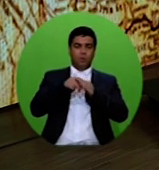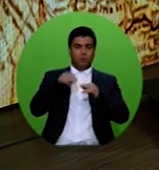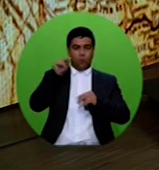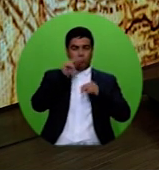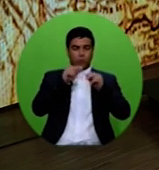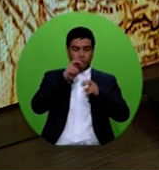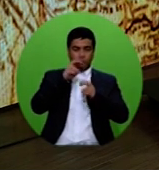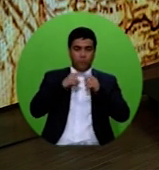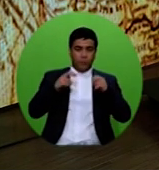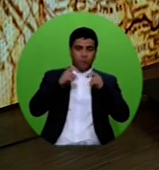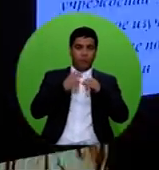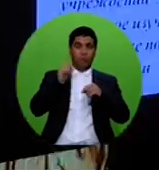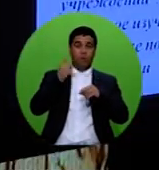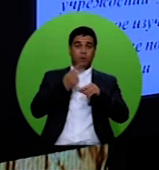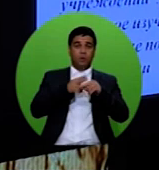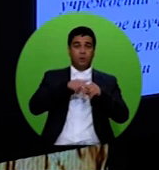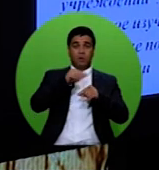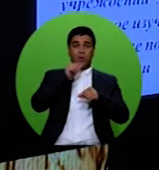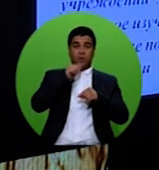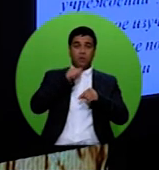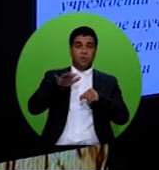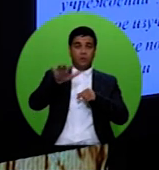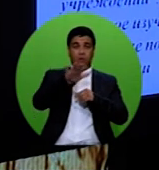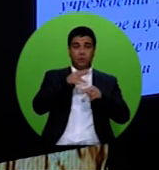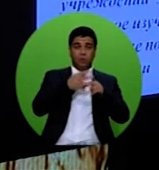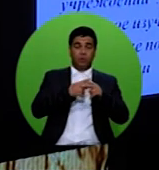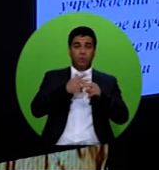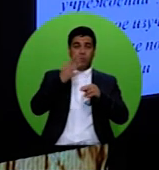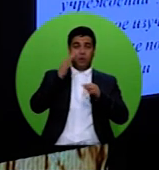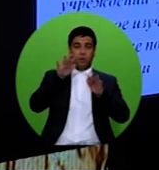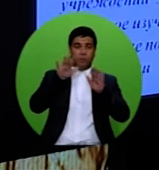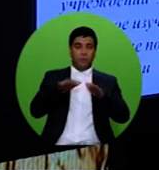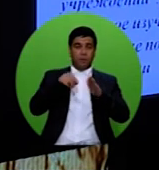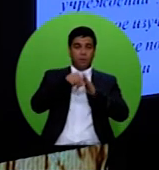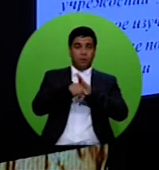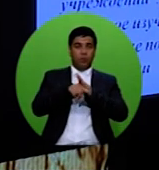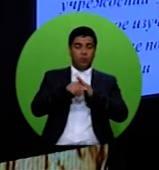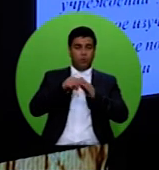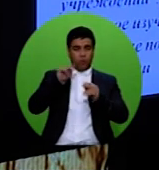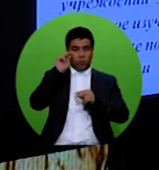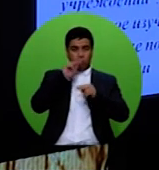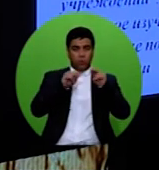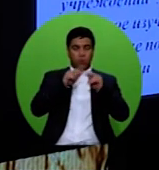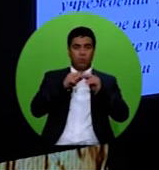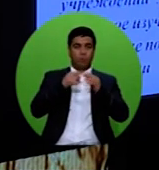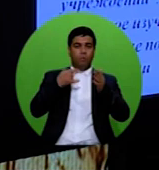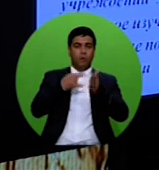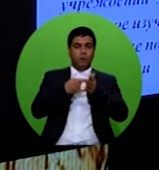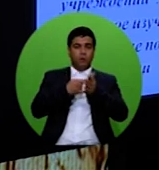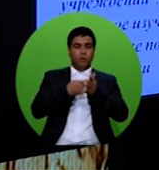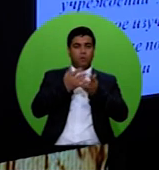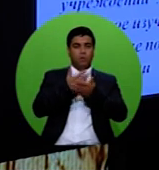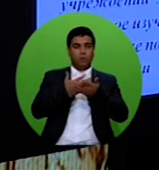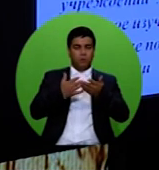научные исследования, потому что это одна из пяти станций, которые изучают магнитные